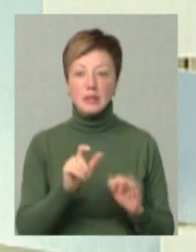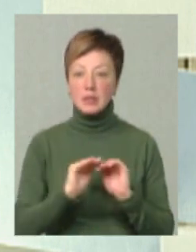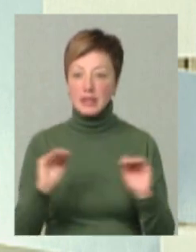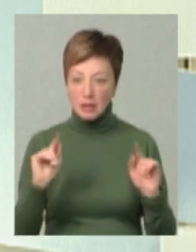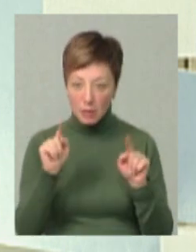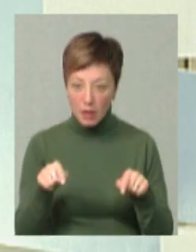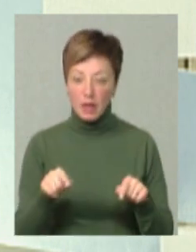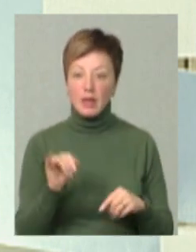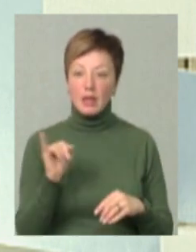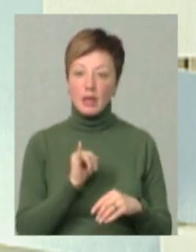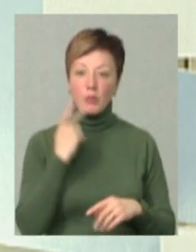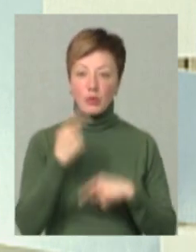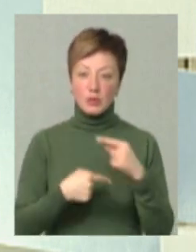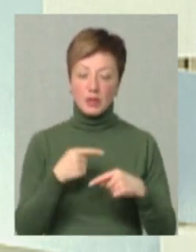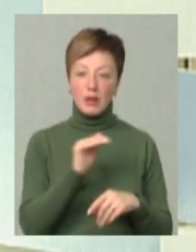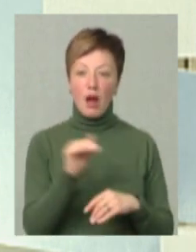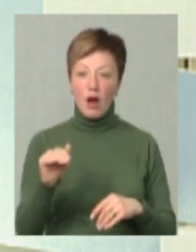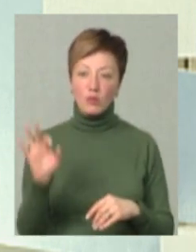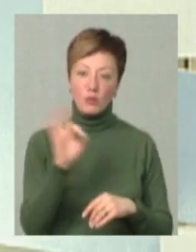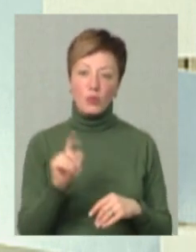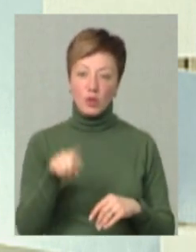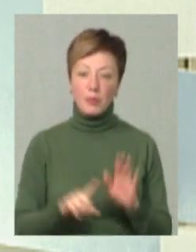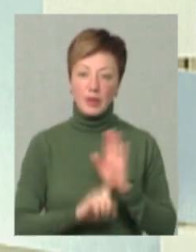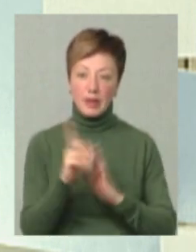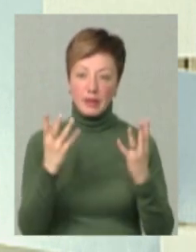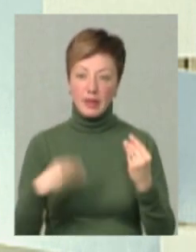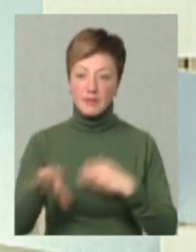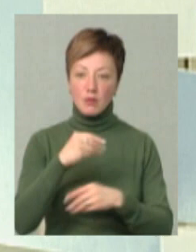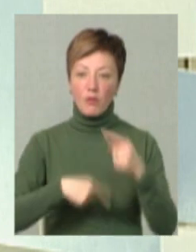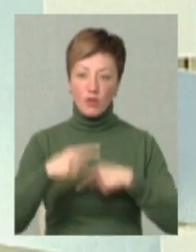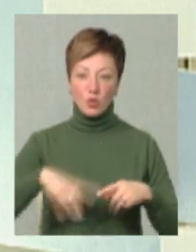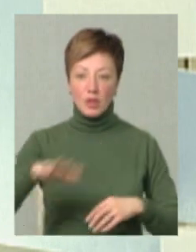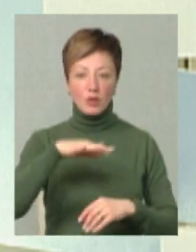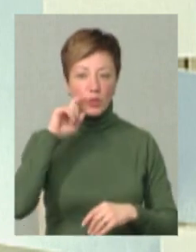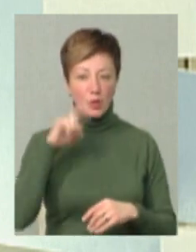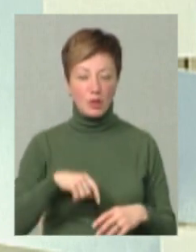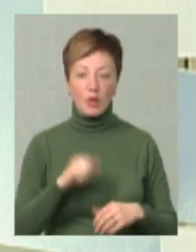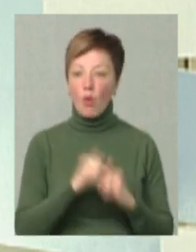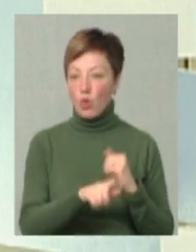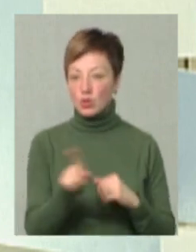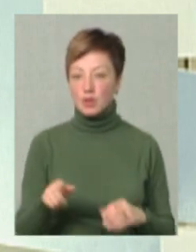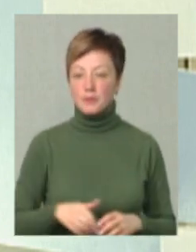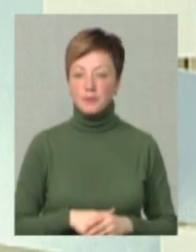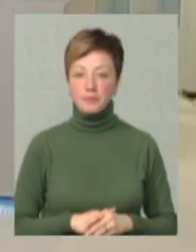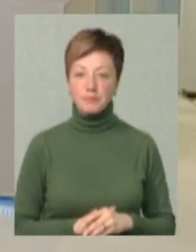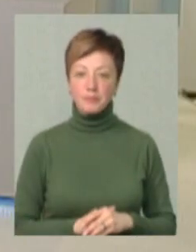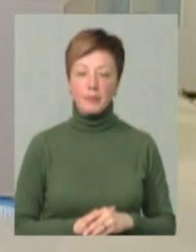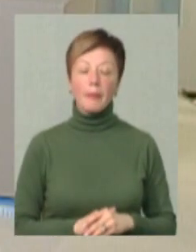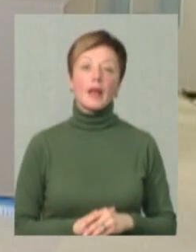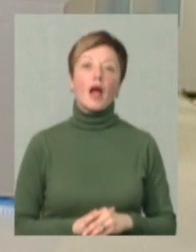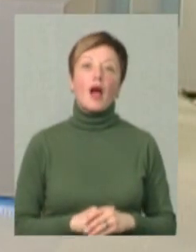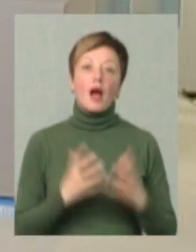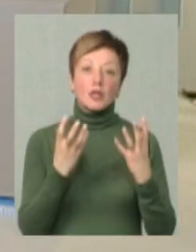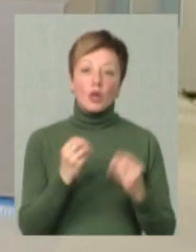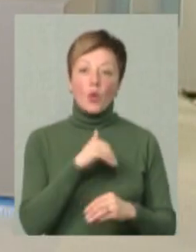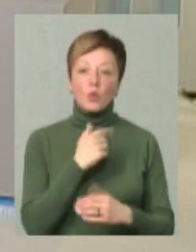там, і постійно їм нагадувати про те, що прийде день, коли вони всі повернуться на територію України. Кожен. Хочу ще запитати,